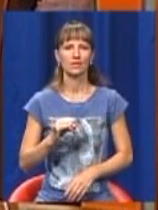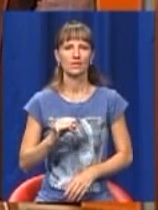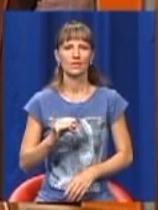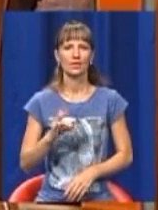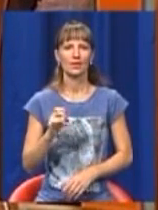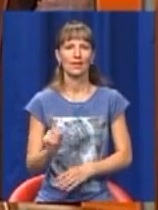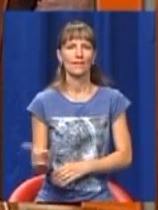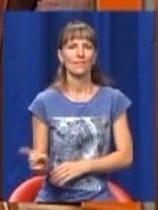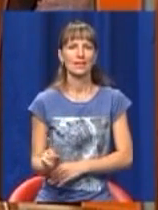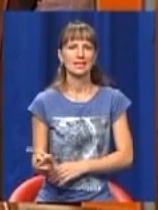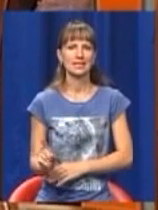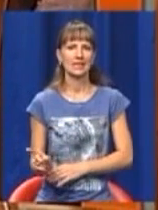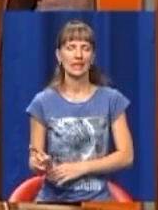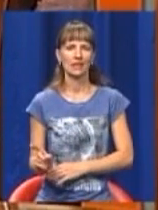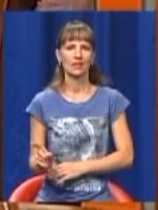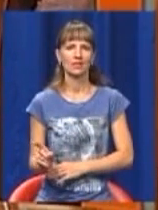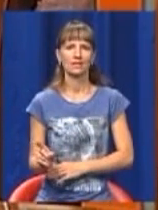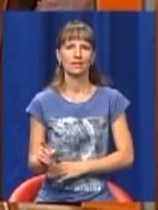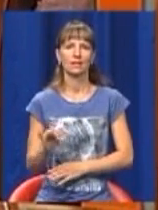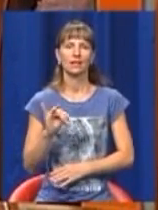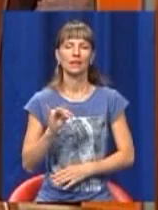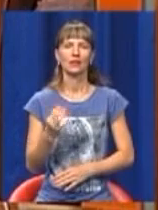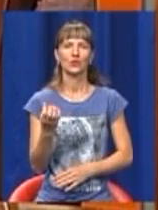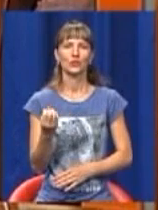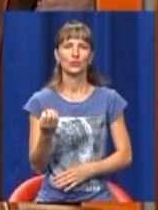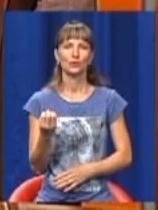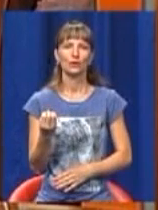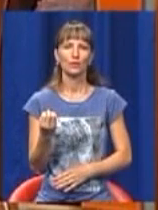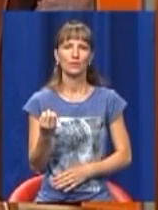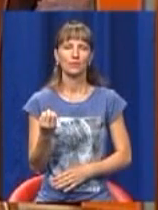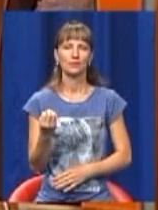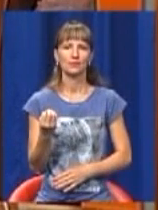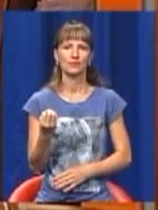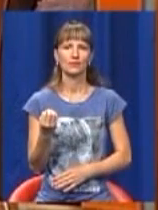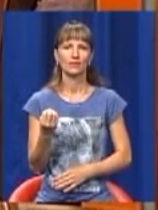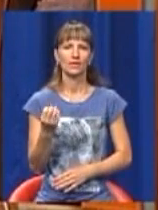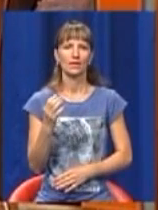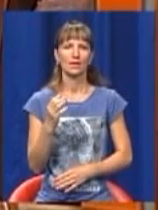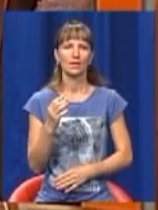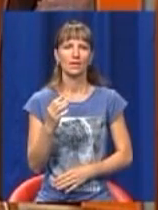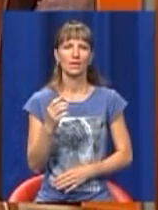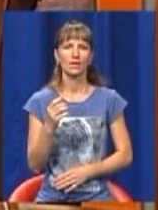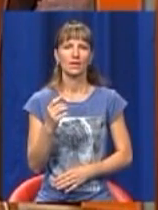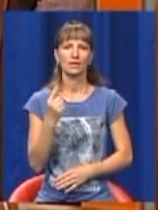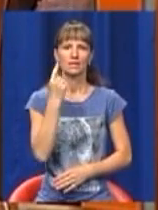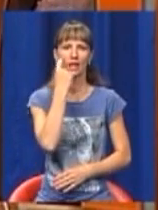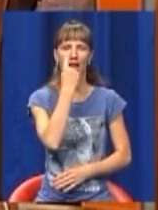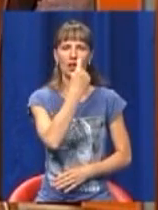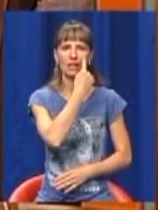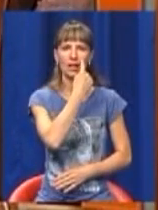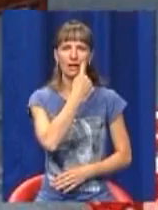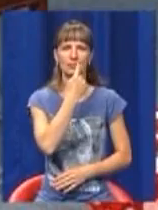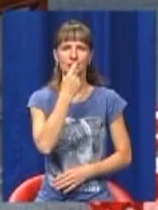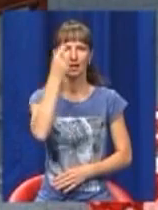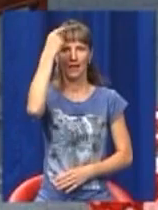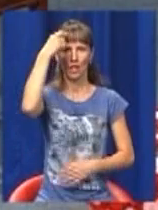на хвосте, и еще с глаз идут на лоб